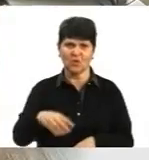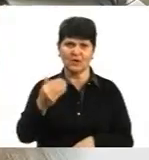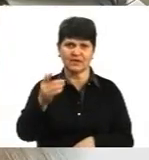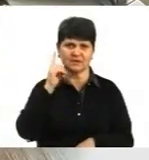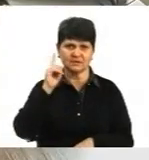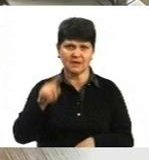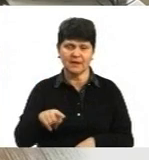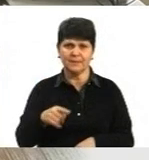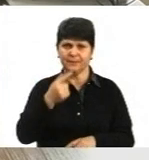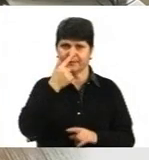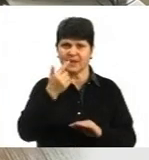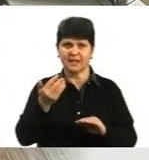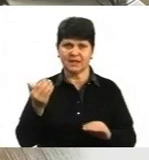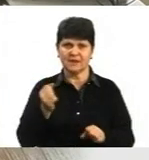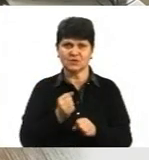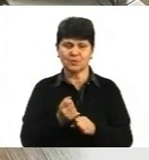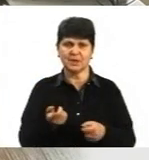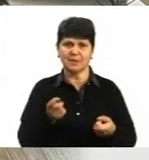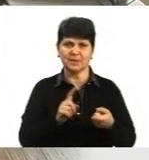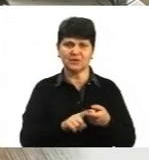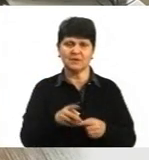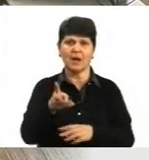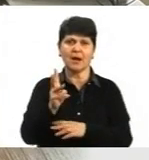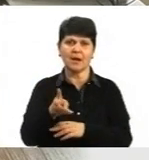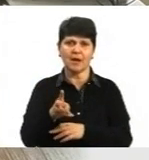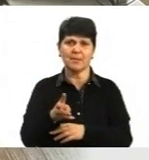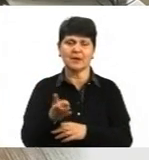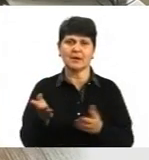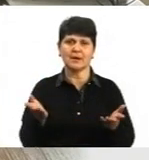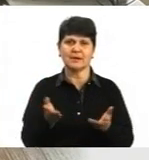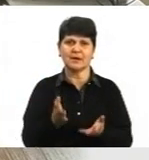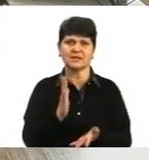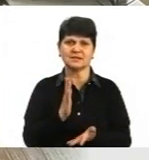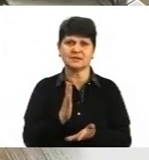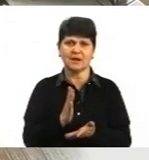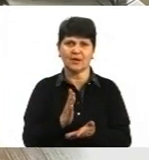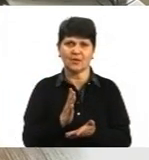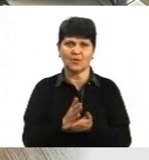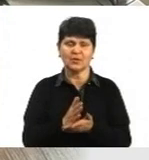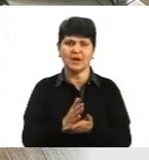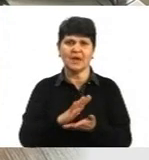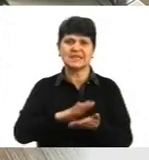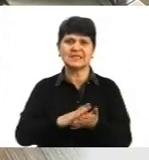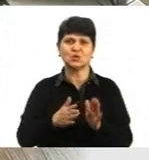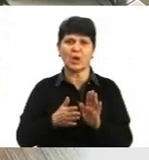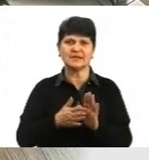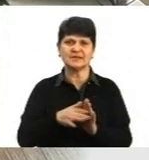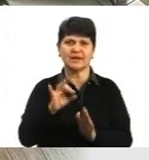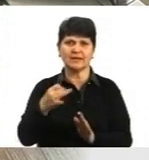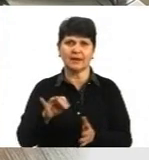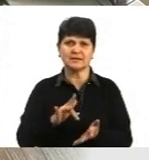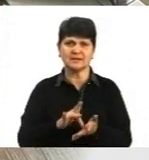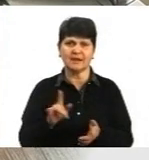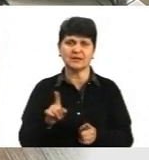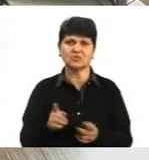Нещодавно ми зробили, підключили камери, які от знаходяться в ситуаційному центрі, щоб ми могли бачити,